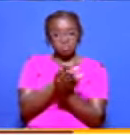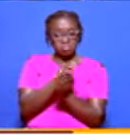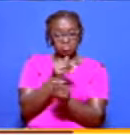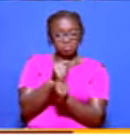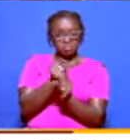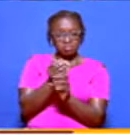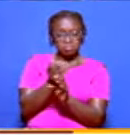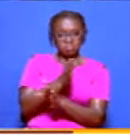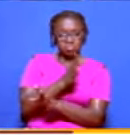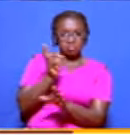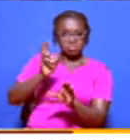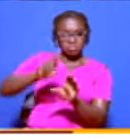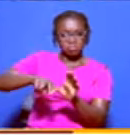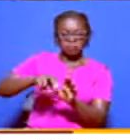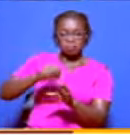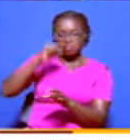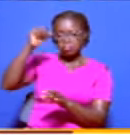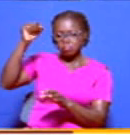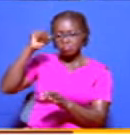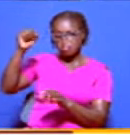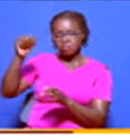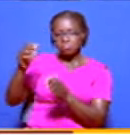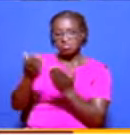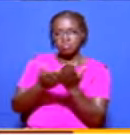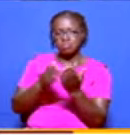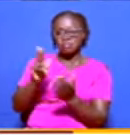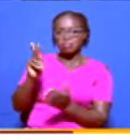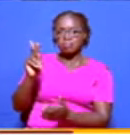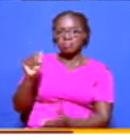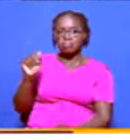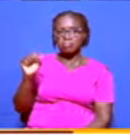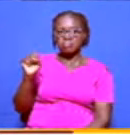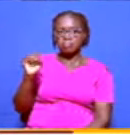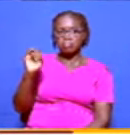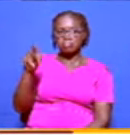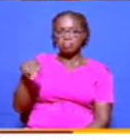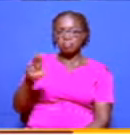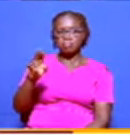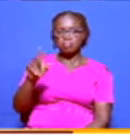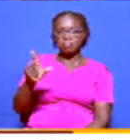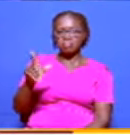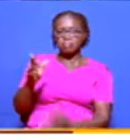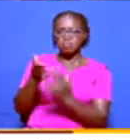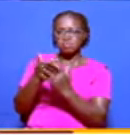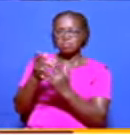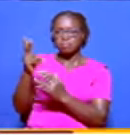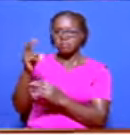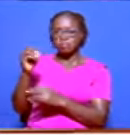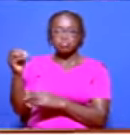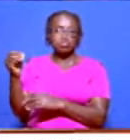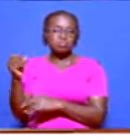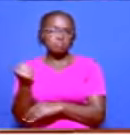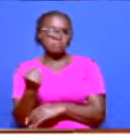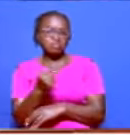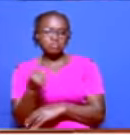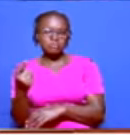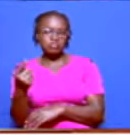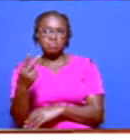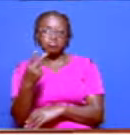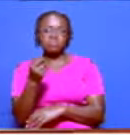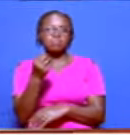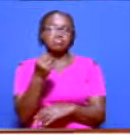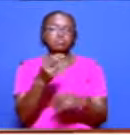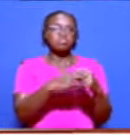siasa, alipohudumu kama mbunge wa Kasipul Kabondo kati ya mwaka 2005 na 2007, alipochaguliwa